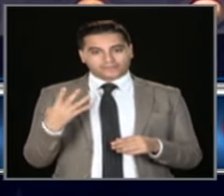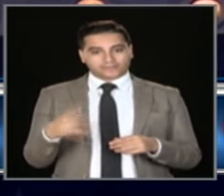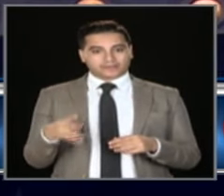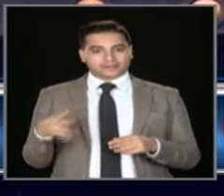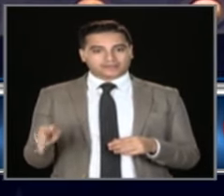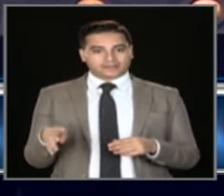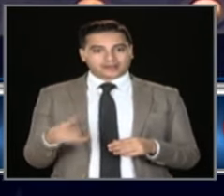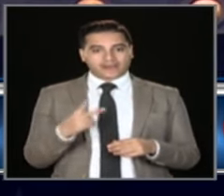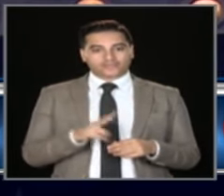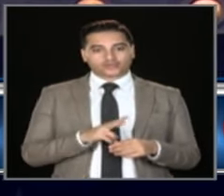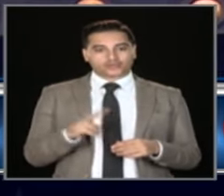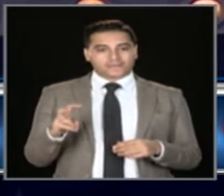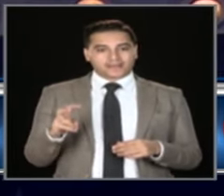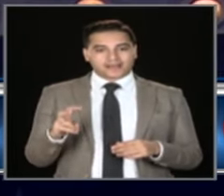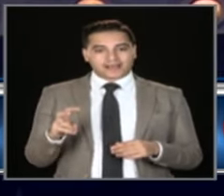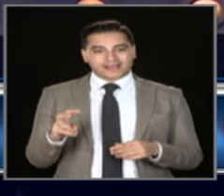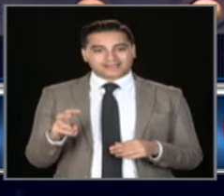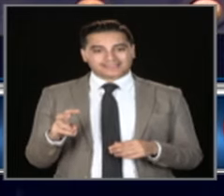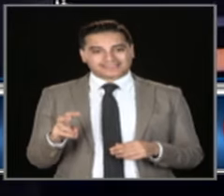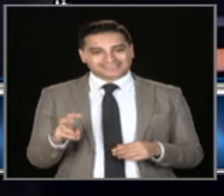2744. هي